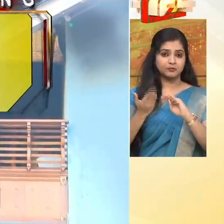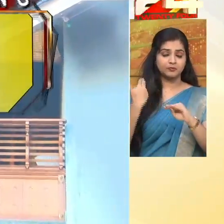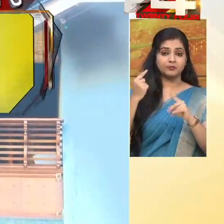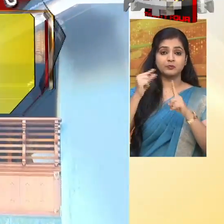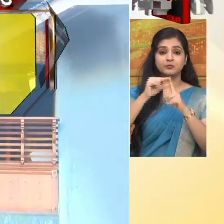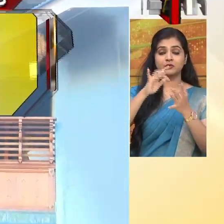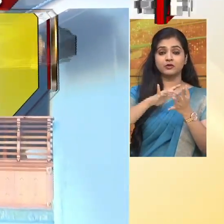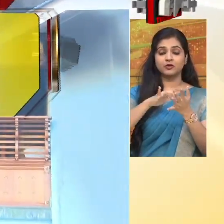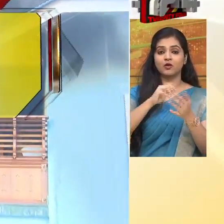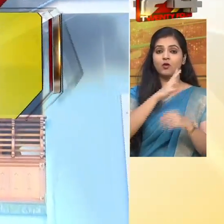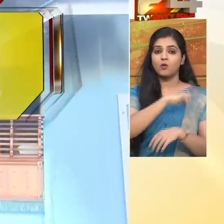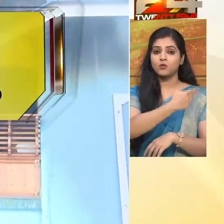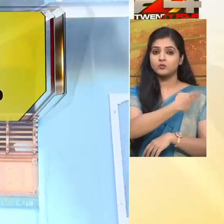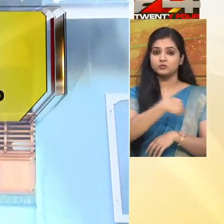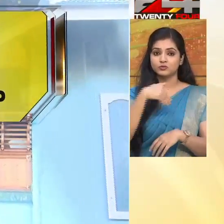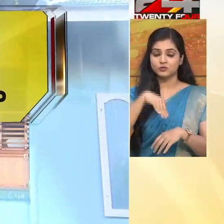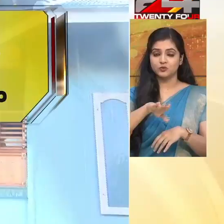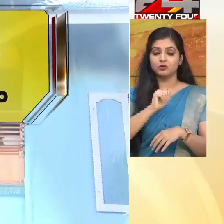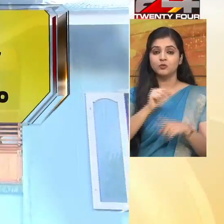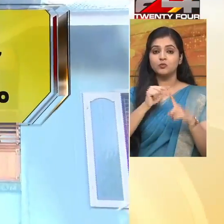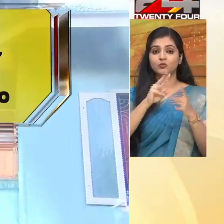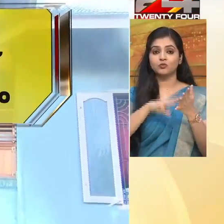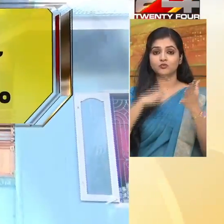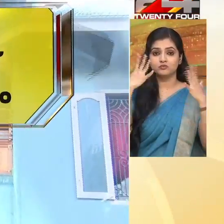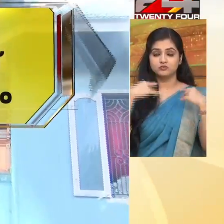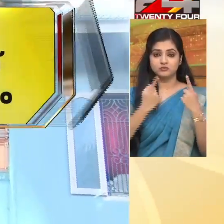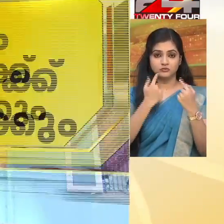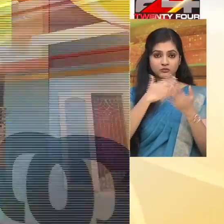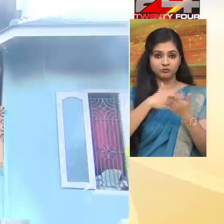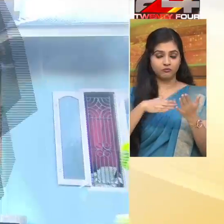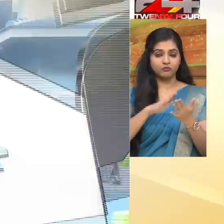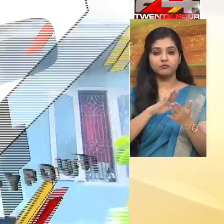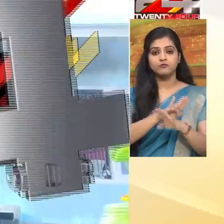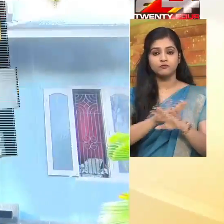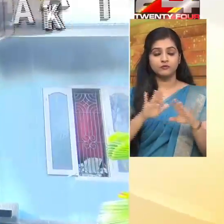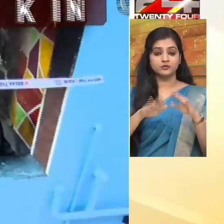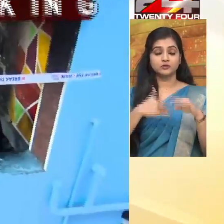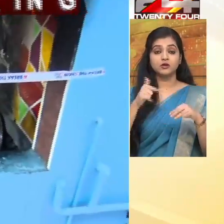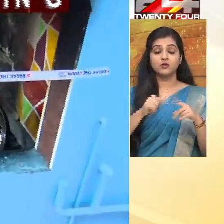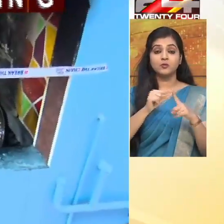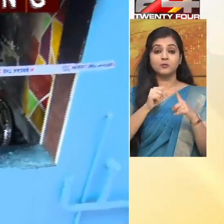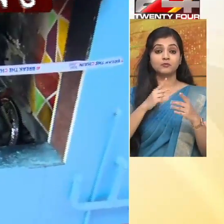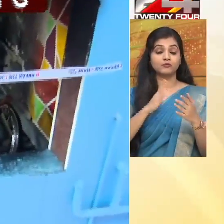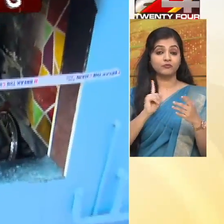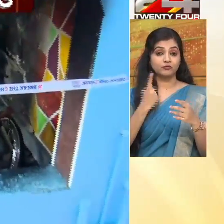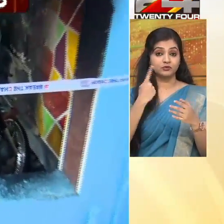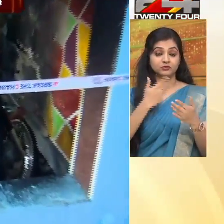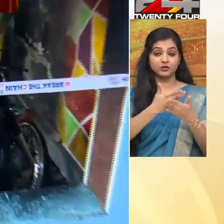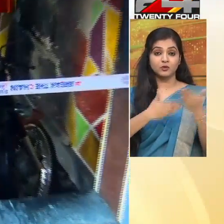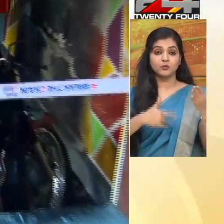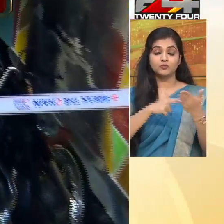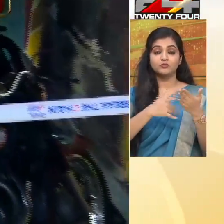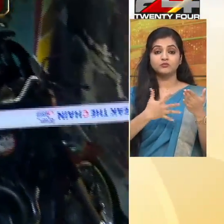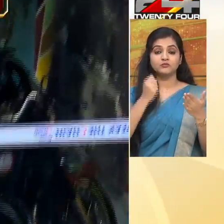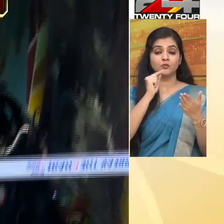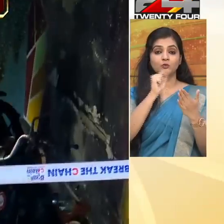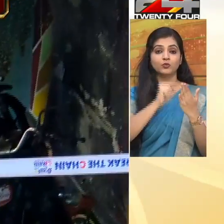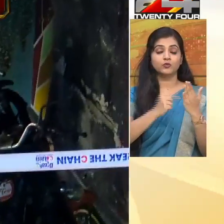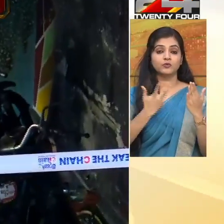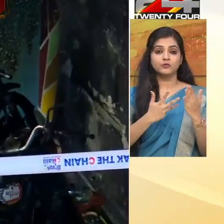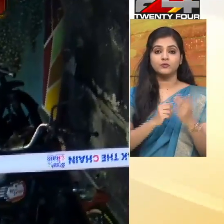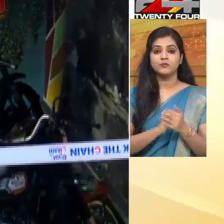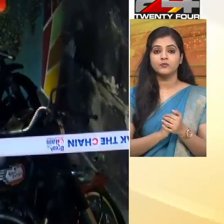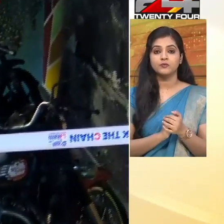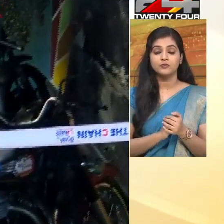പാരിപ്പള്ളി ആശുപത്രിയിൽ ഇവരുടെ പോസ്റ്റ്മോർട്ടം നടപടികൾ പൂർത്തിയായത്. ഈ പോസ്റ്റ്മോർട്ടത്തിലെ പ്രാഥമിക കണ്ടെത്തലാണ് ഇപ്പോൾ നമുക്ക് ലഭ്യമായിരിക്കുന്ന വിവരം.